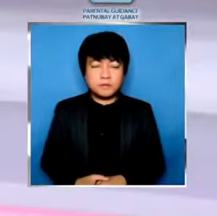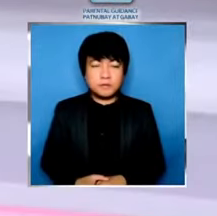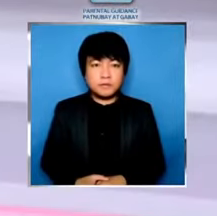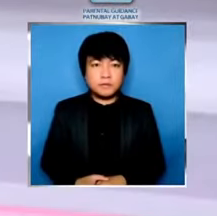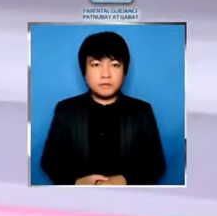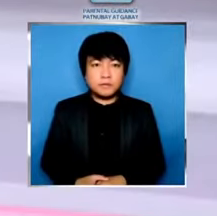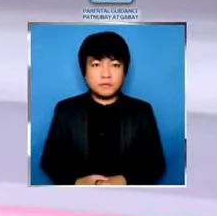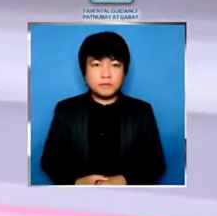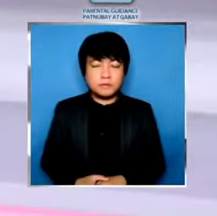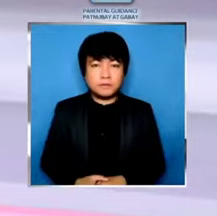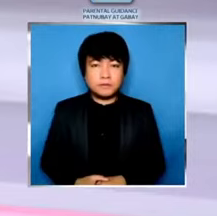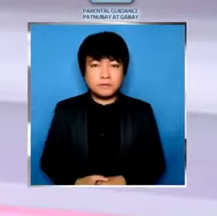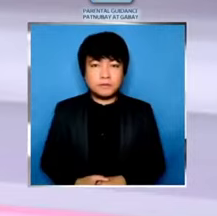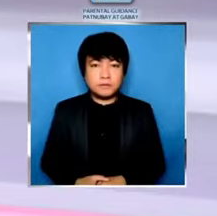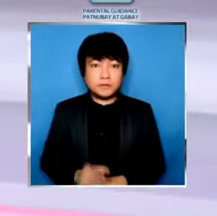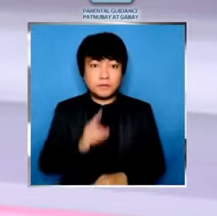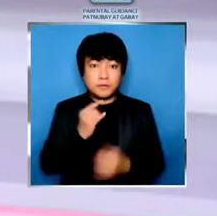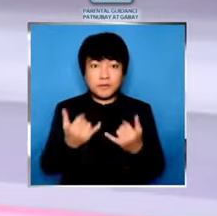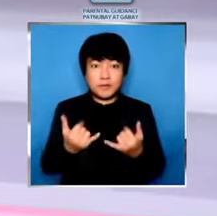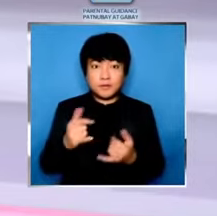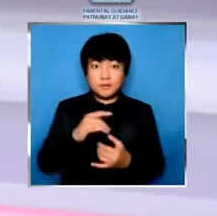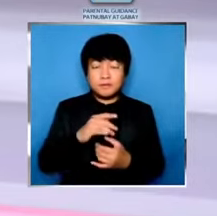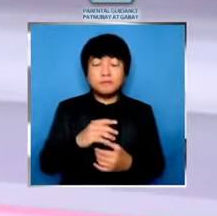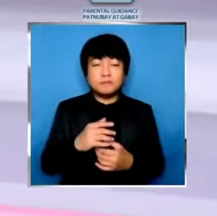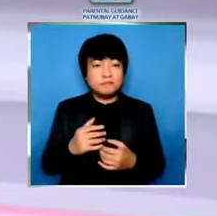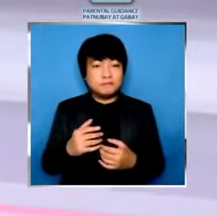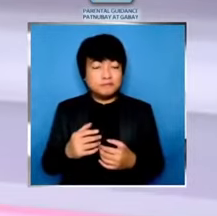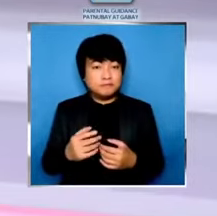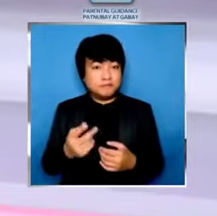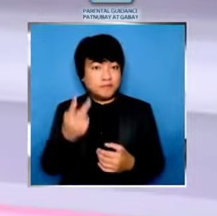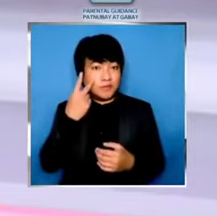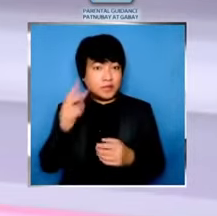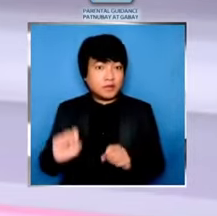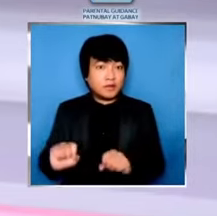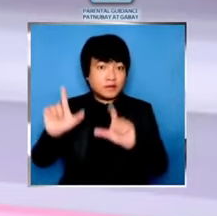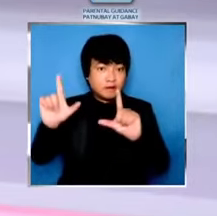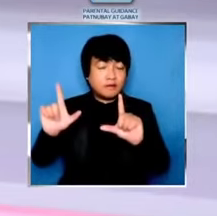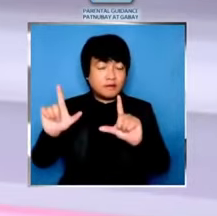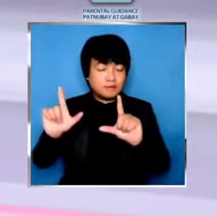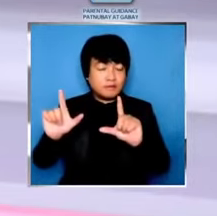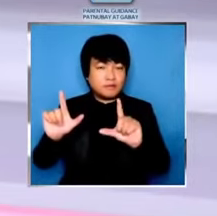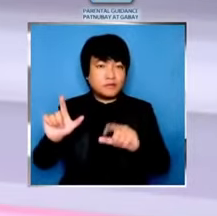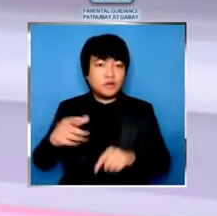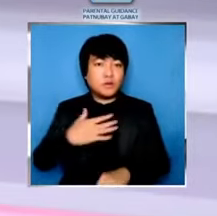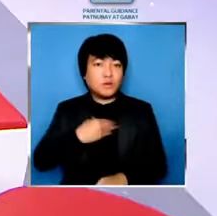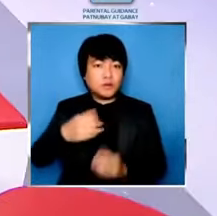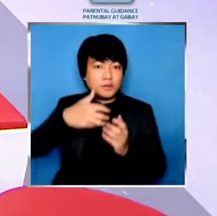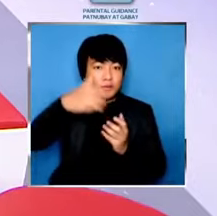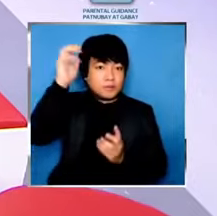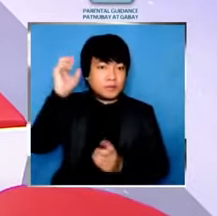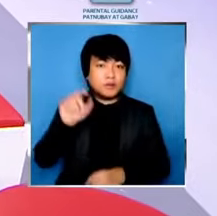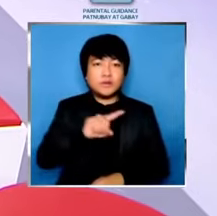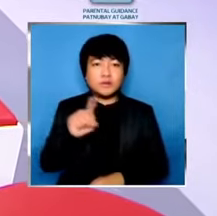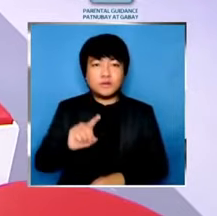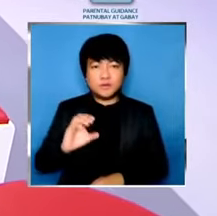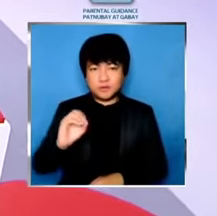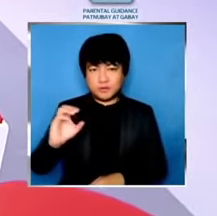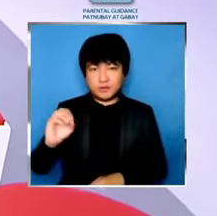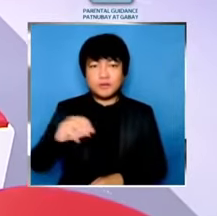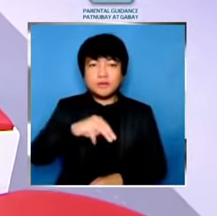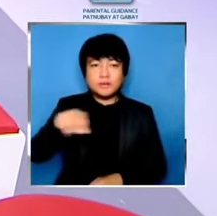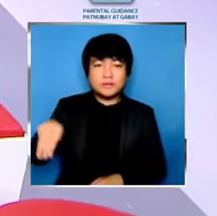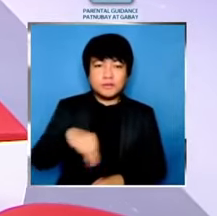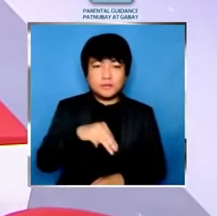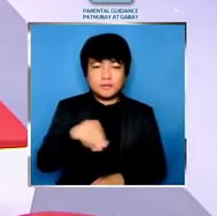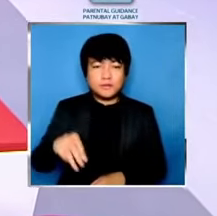At ito po, exclusive po ito. Ano po? Silipin po natin ng live ang white lion dyan po sa Malabon Zoo. Makakapanayam din natin ng live